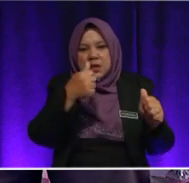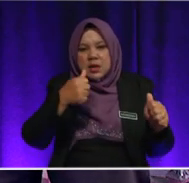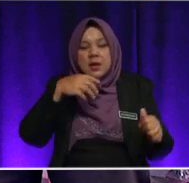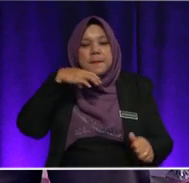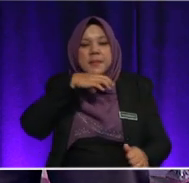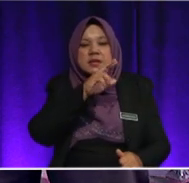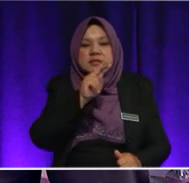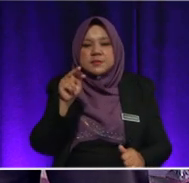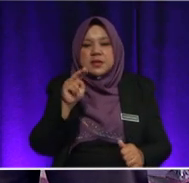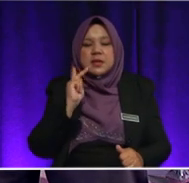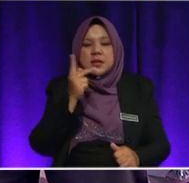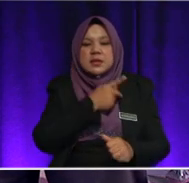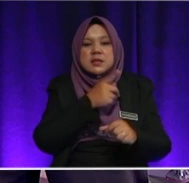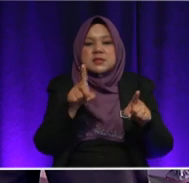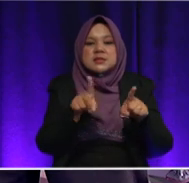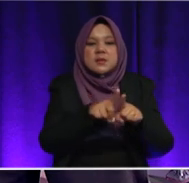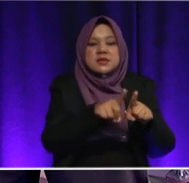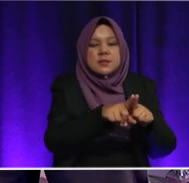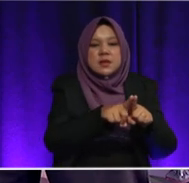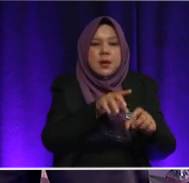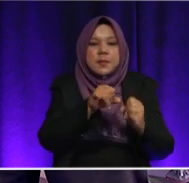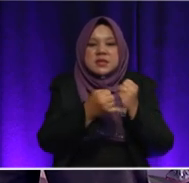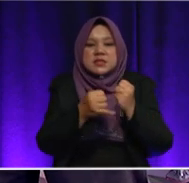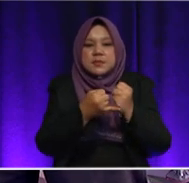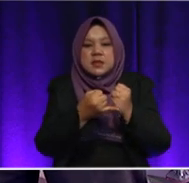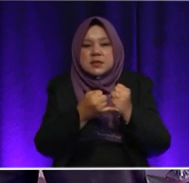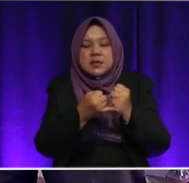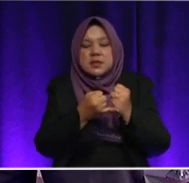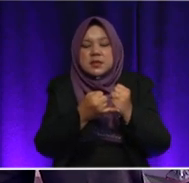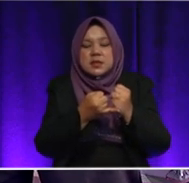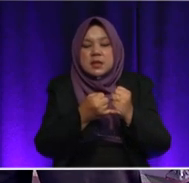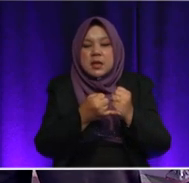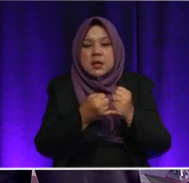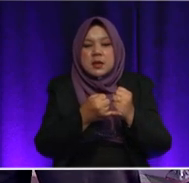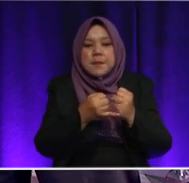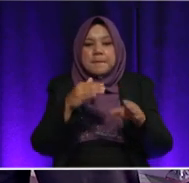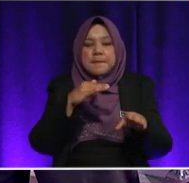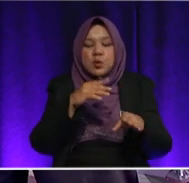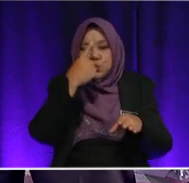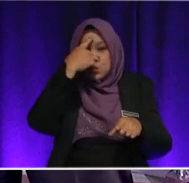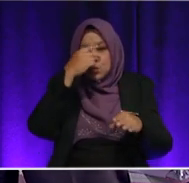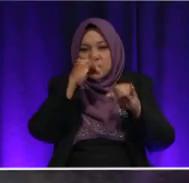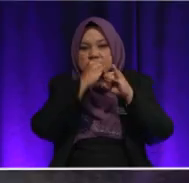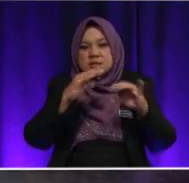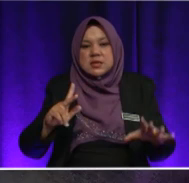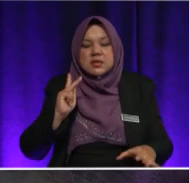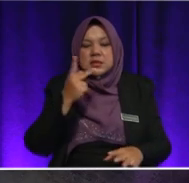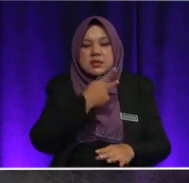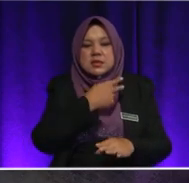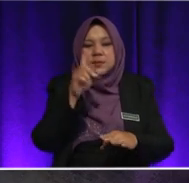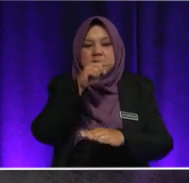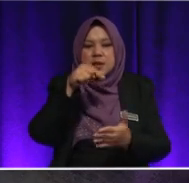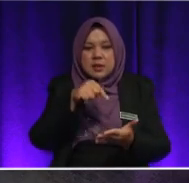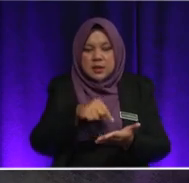dan kita sama-sama mengamalkan penjimatan tenaga untuk kesejahteraan kita pada hari ini dan masih akan datang